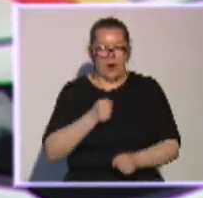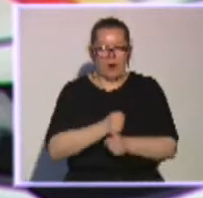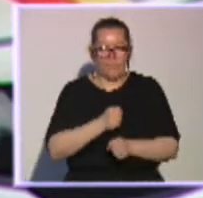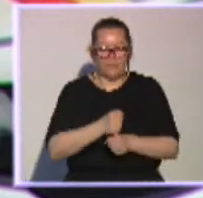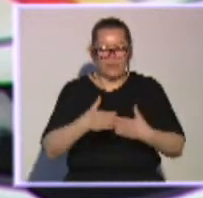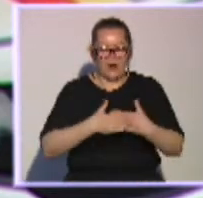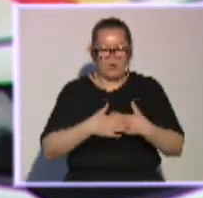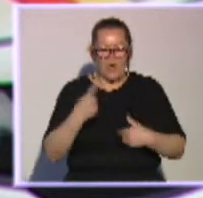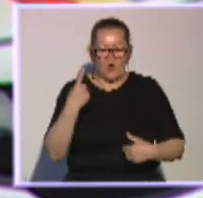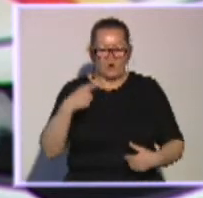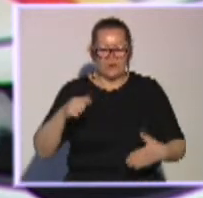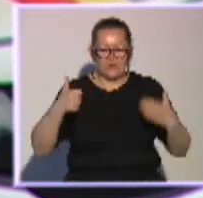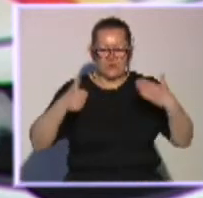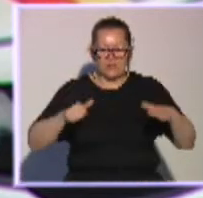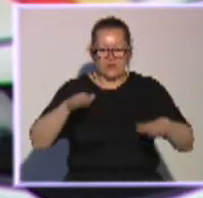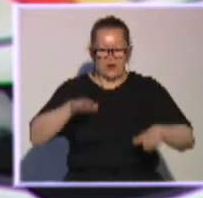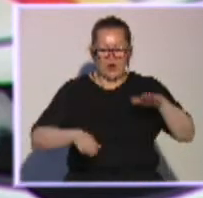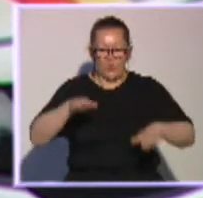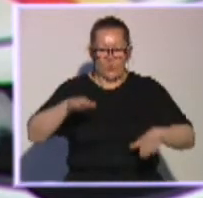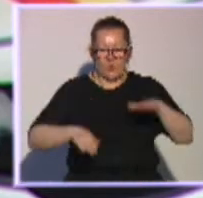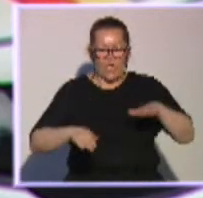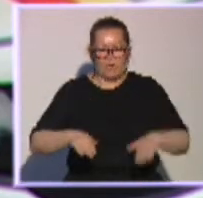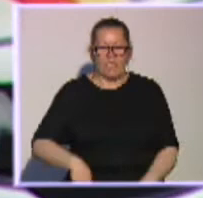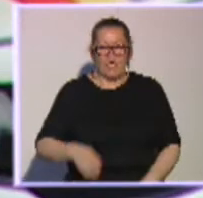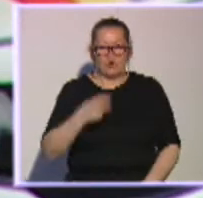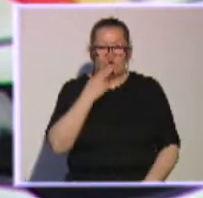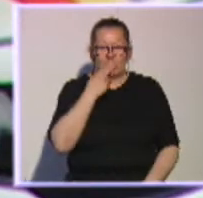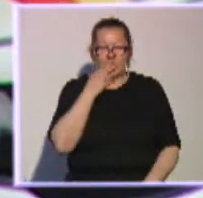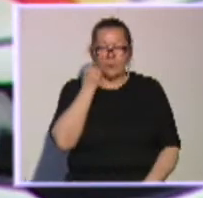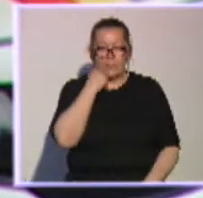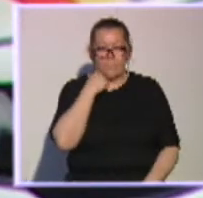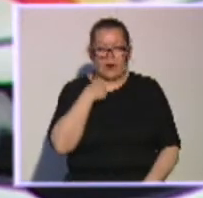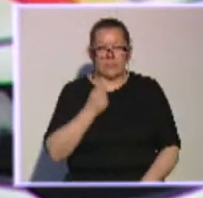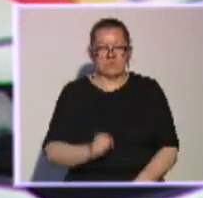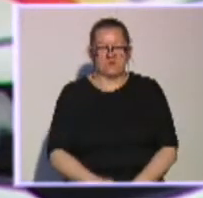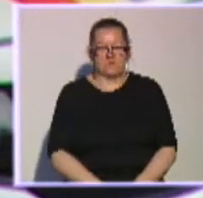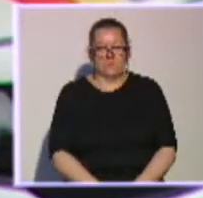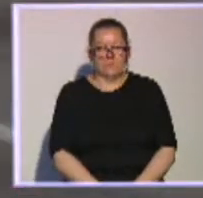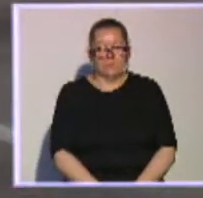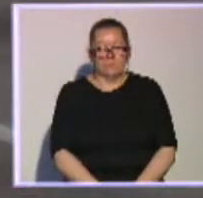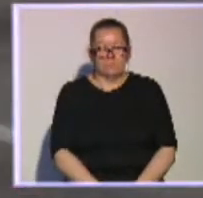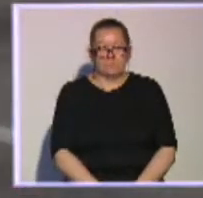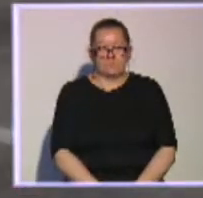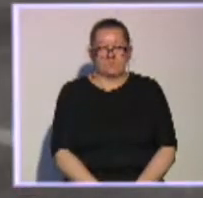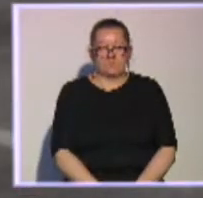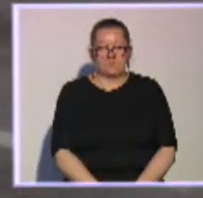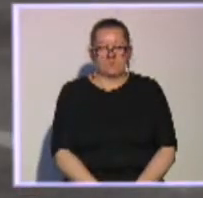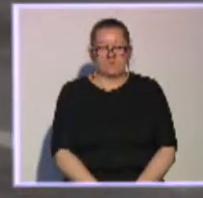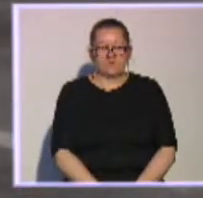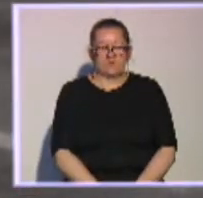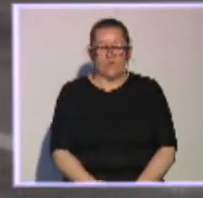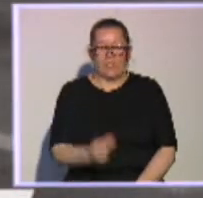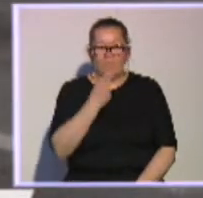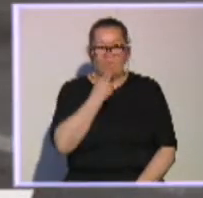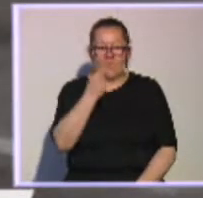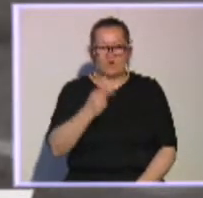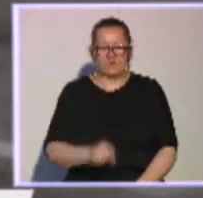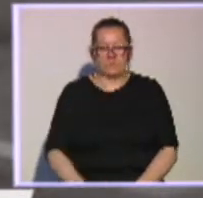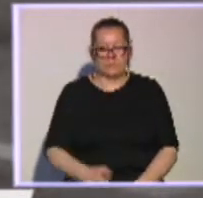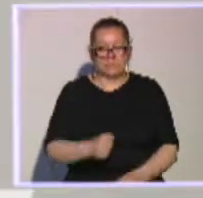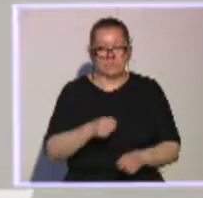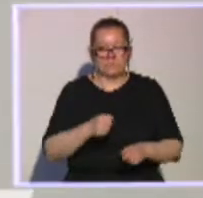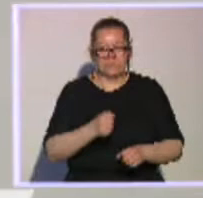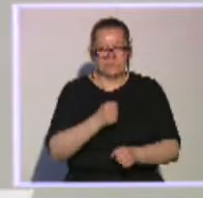aproximativ 160 de kg de tutun nemarcat fiscal. Polițiștii din cadrul